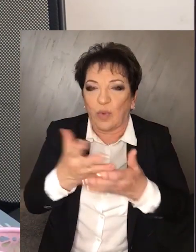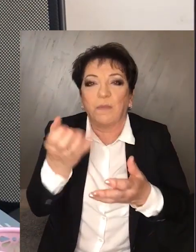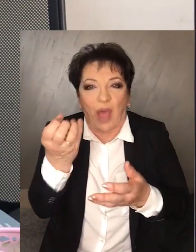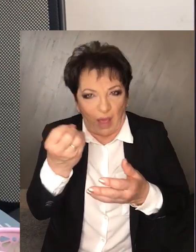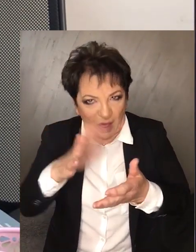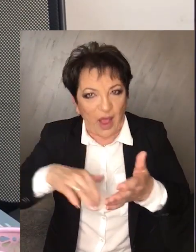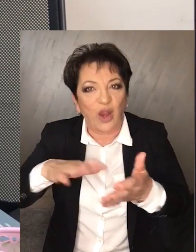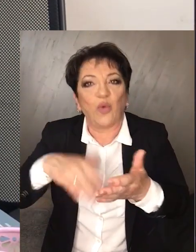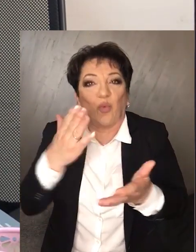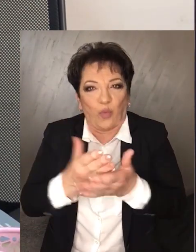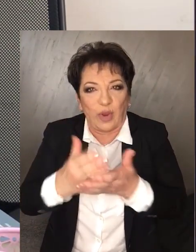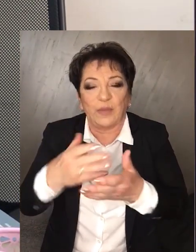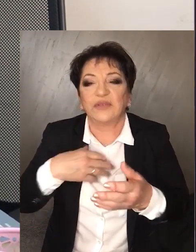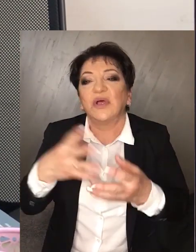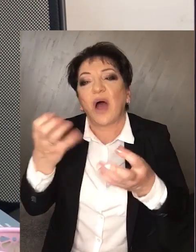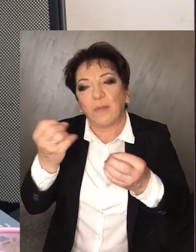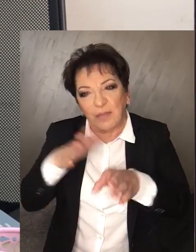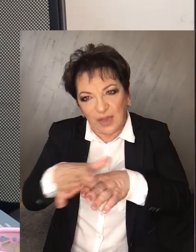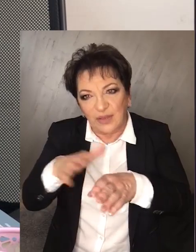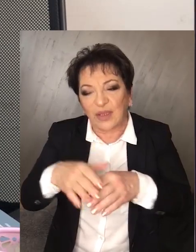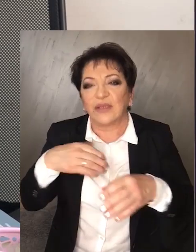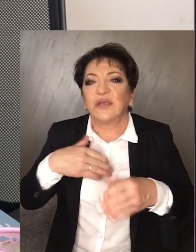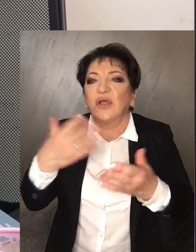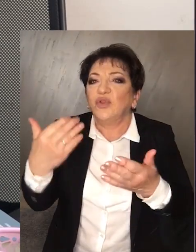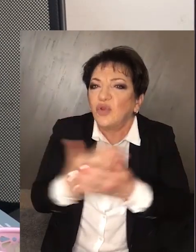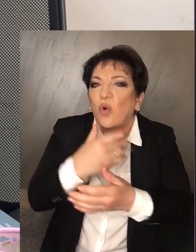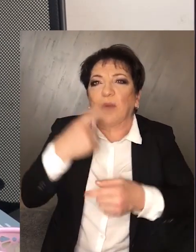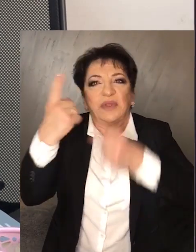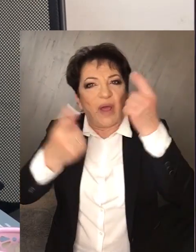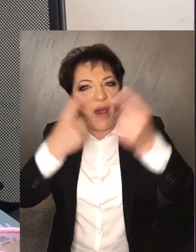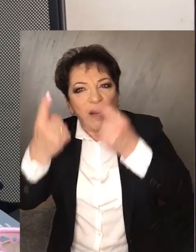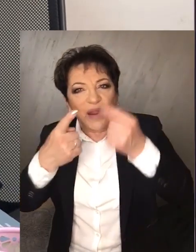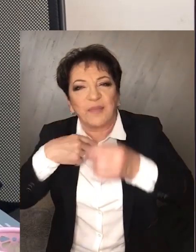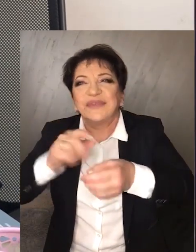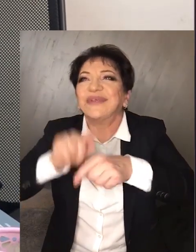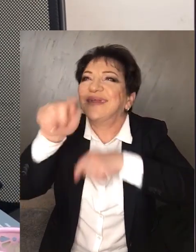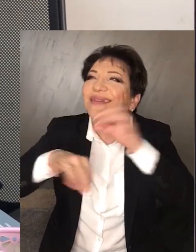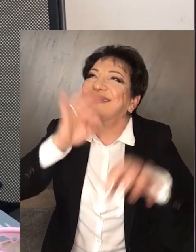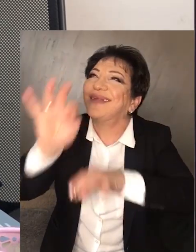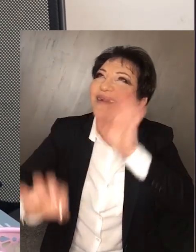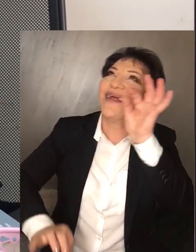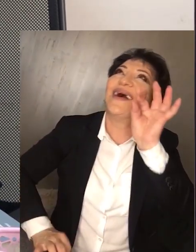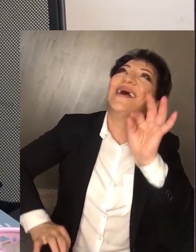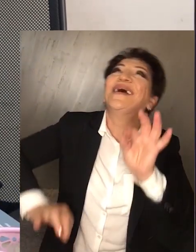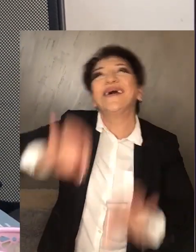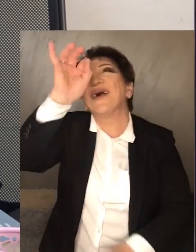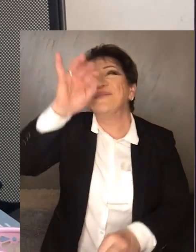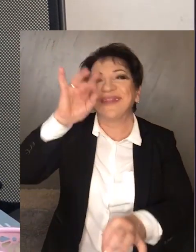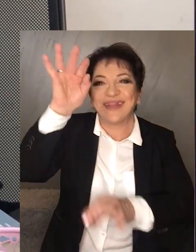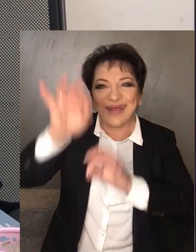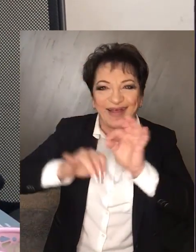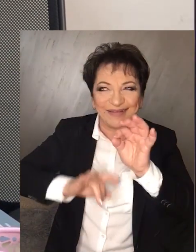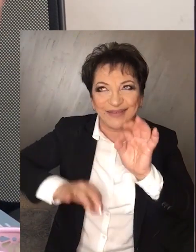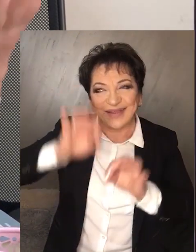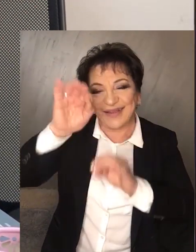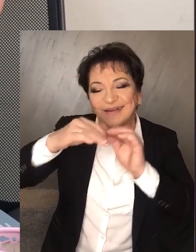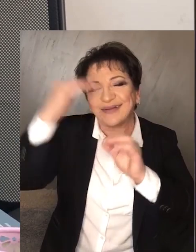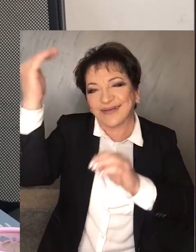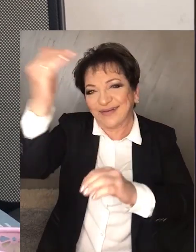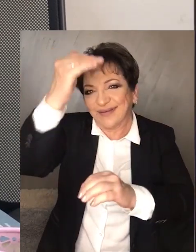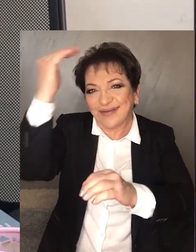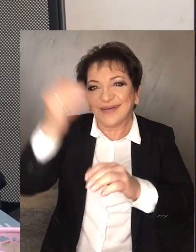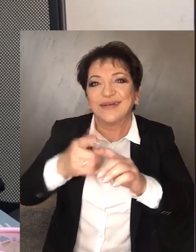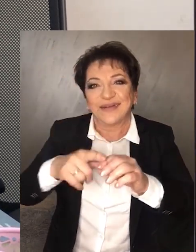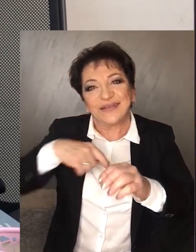բայց այն երազանքներ, ես լիքը երազանքներ ունեմ էլի։ Լիքը, որոնք պիտի իրականացնեն։ Ես դեռ պիտի արարեմ, դեռ պիտի